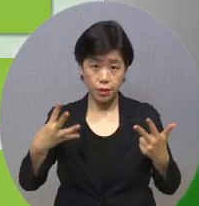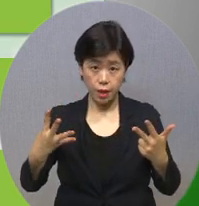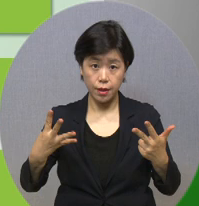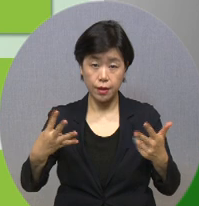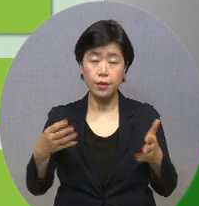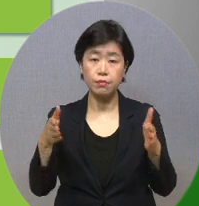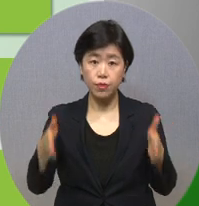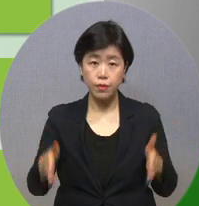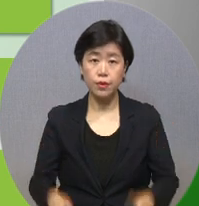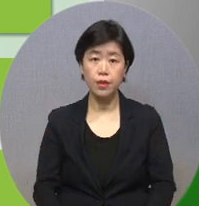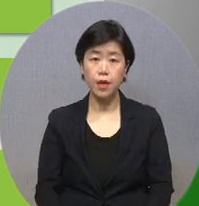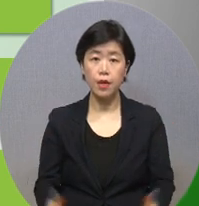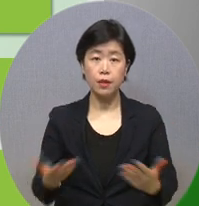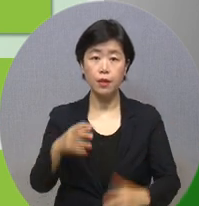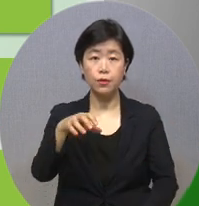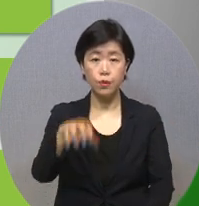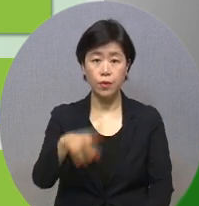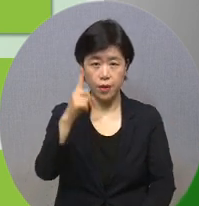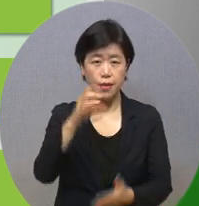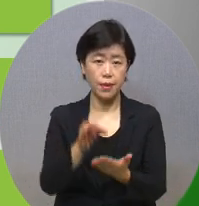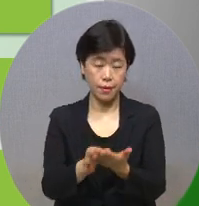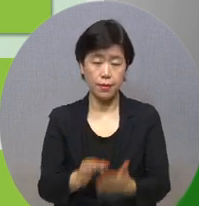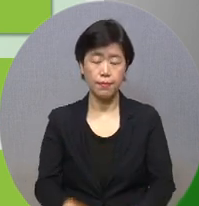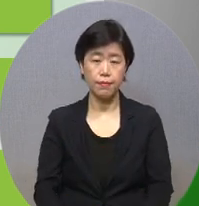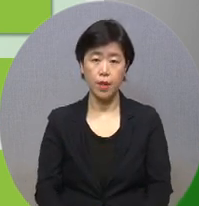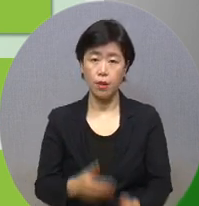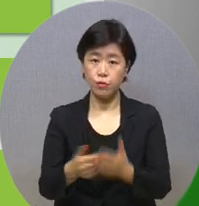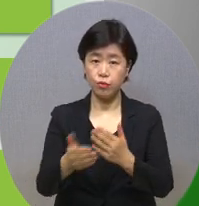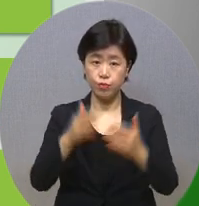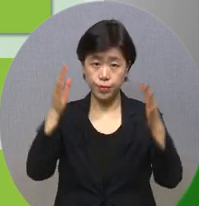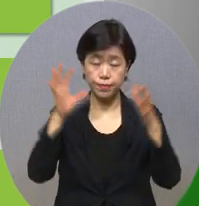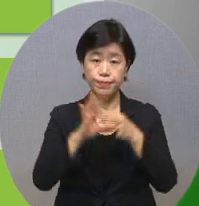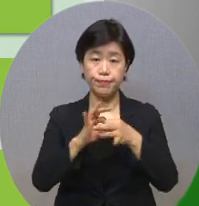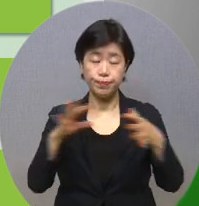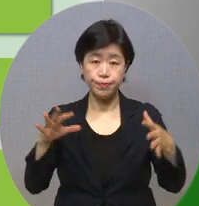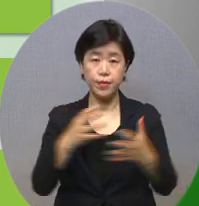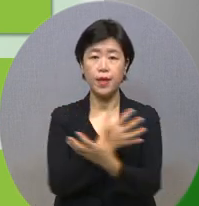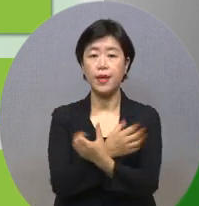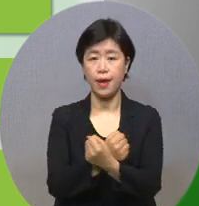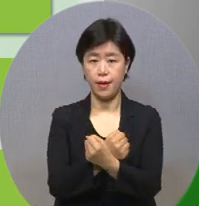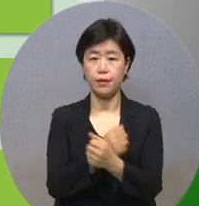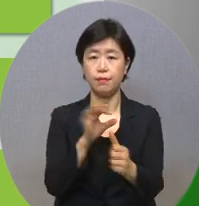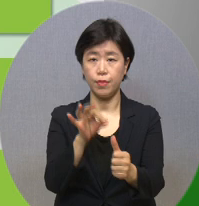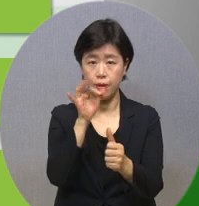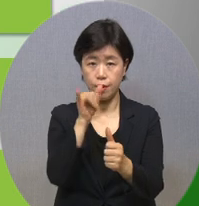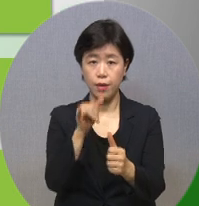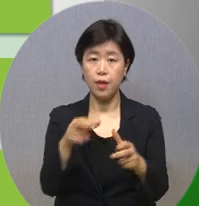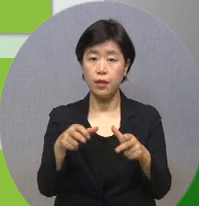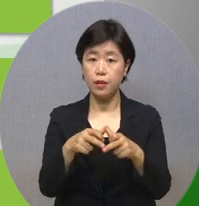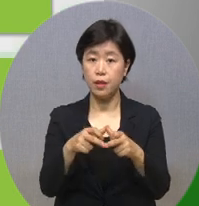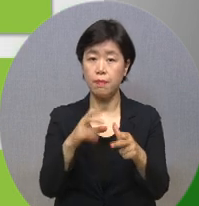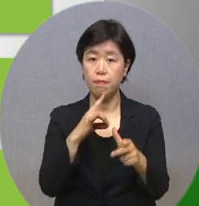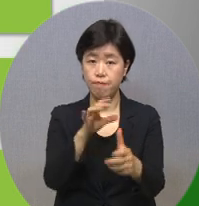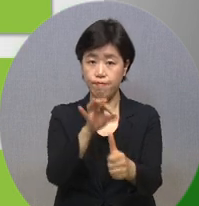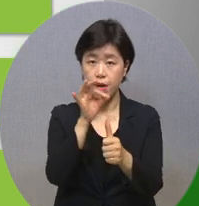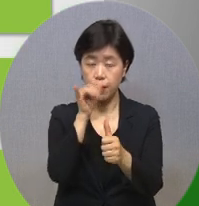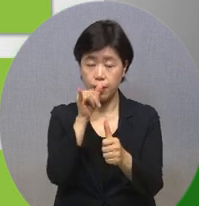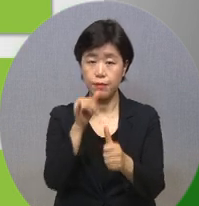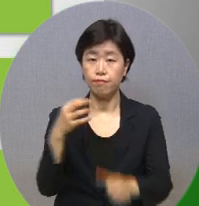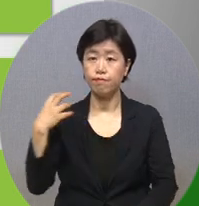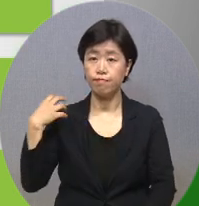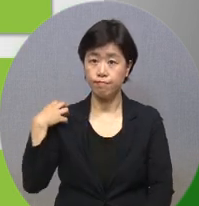충청남도 천안시입니다. 경력과 학력은 무관하며 계약직을 채용합니다. 장애인만 채용하며